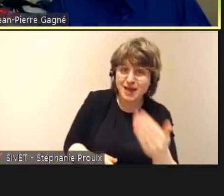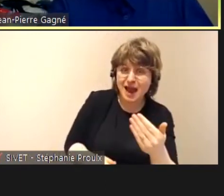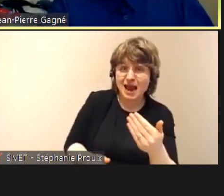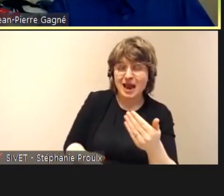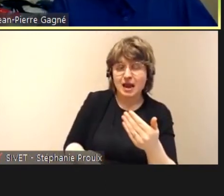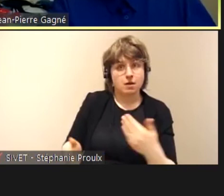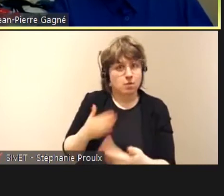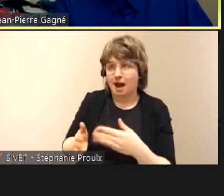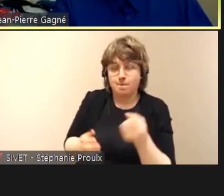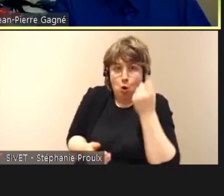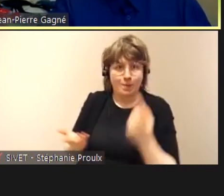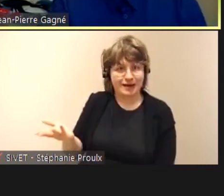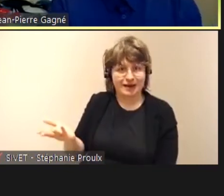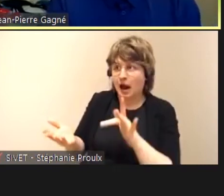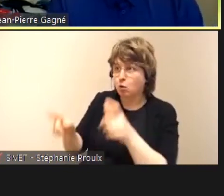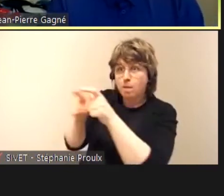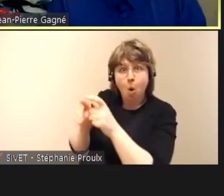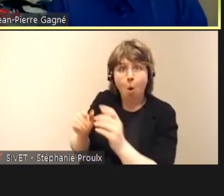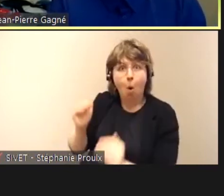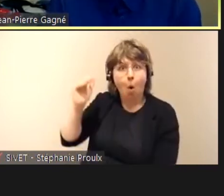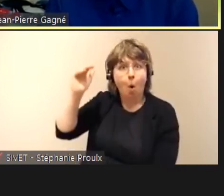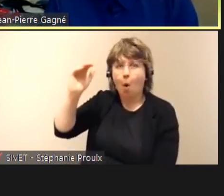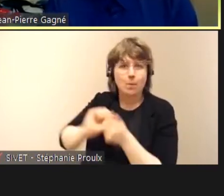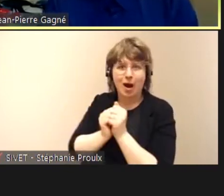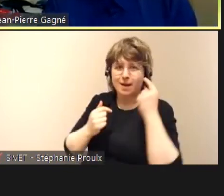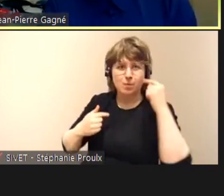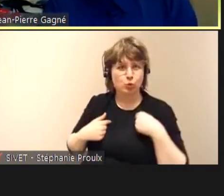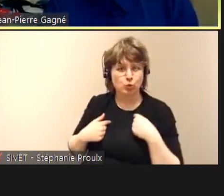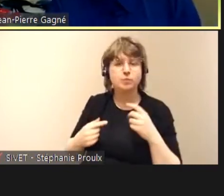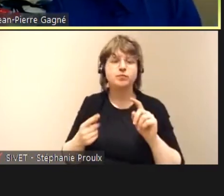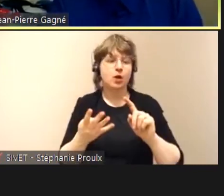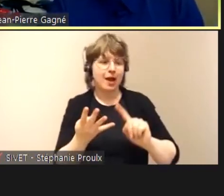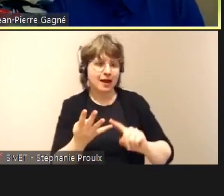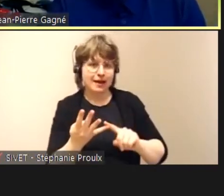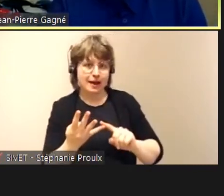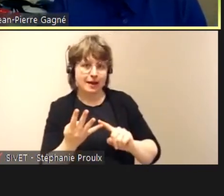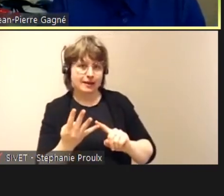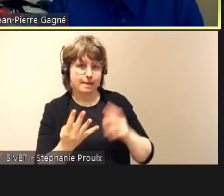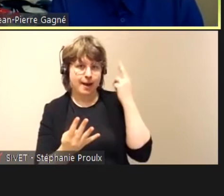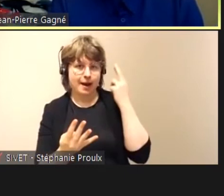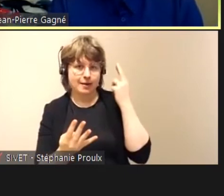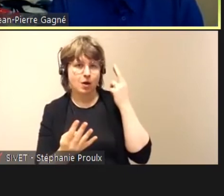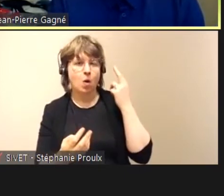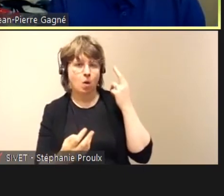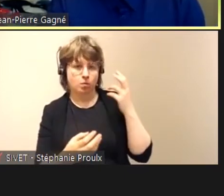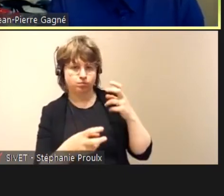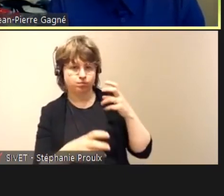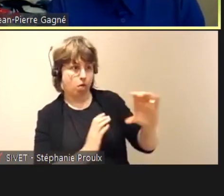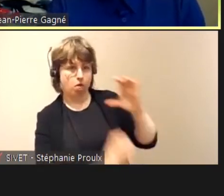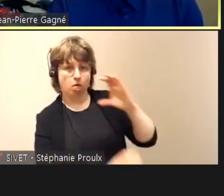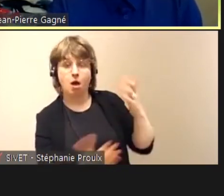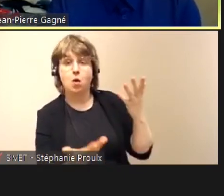adapté à nous, à la personne. Et la quatrième source de bruit de communication,